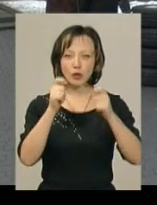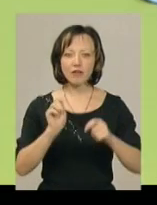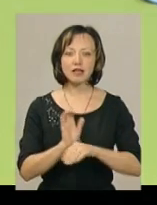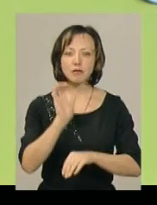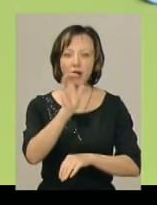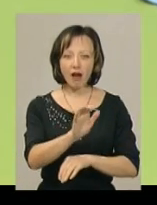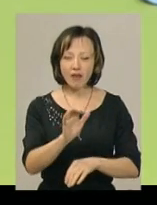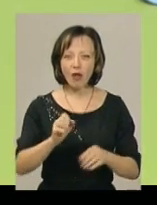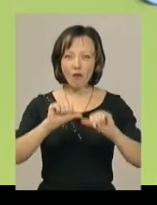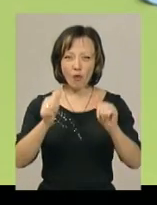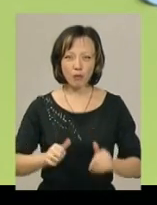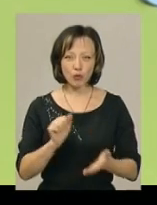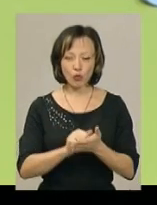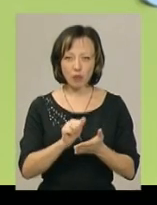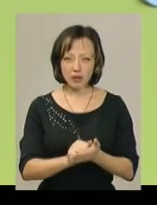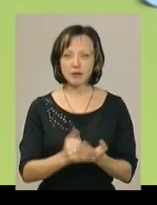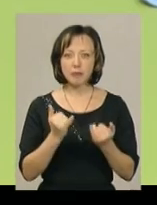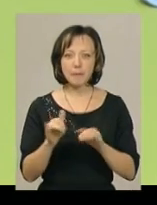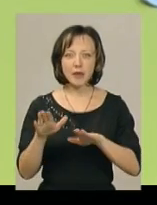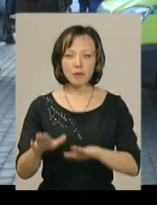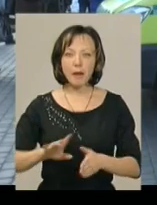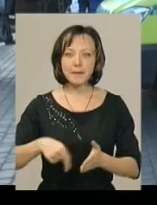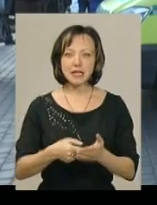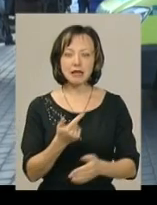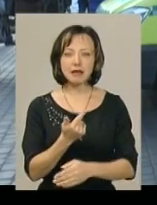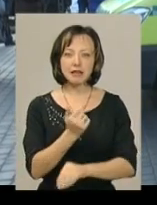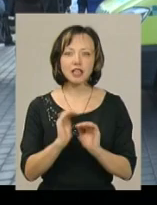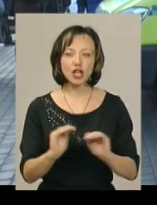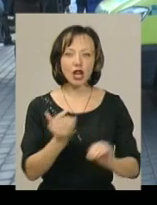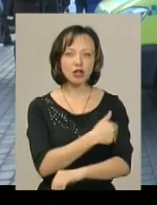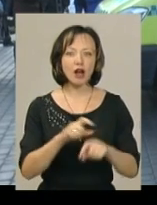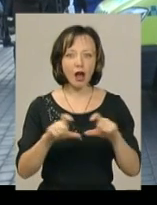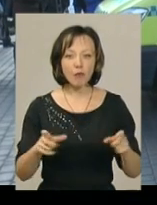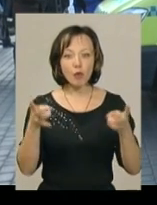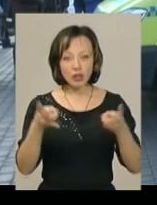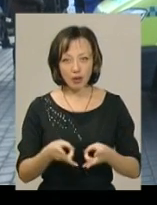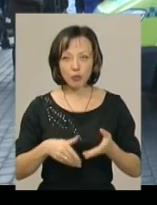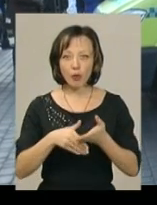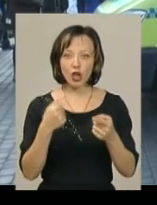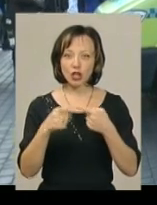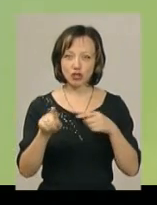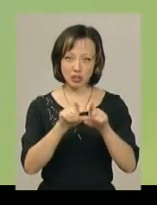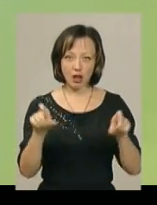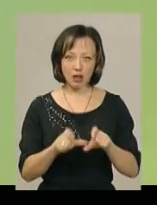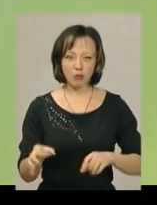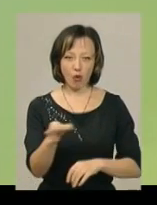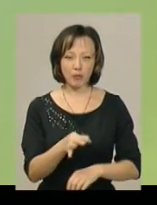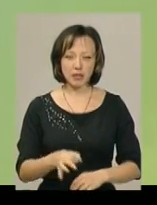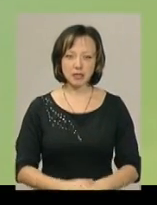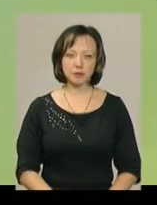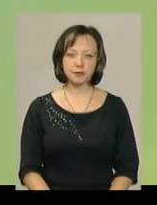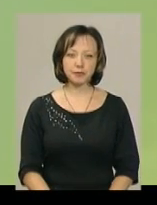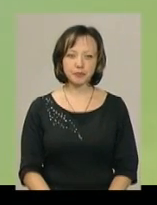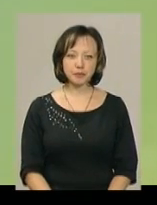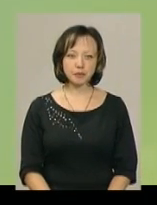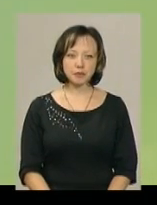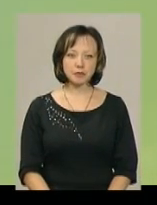розмитнення. Потім він перебуватиме у Хмельницькій міській дитячій лікарні. За потребою допомагатиме й іншим медичним закладам області. Тетяна Просикар, Дем